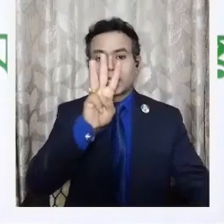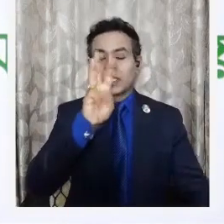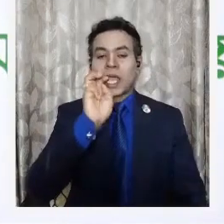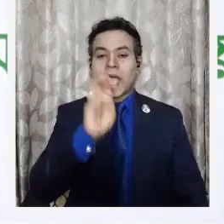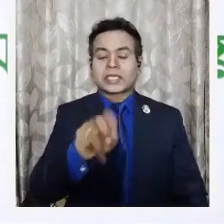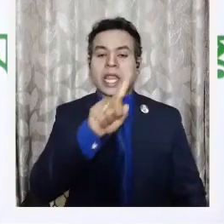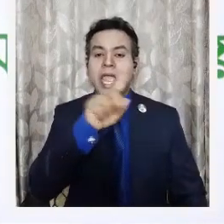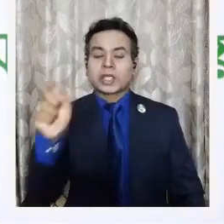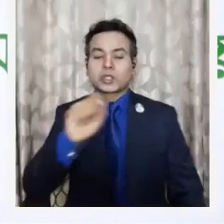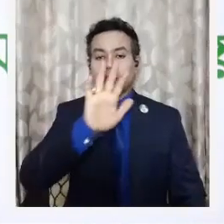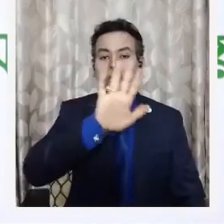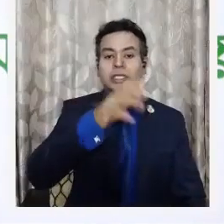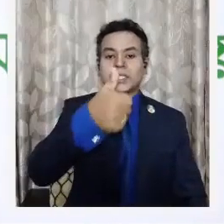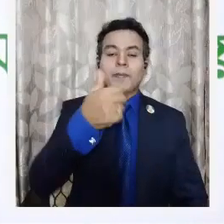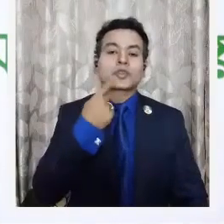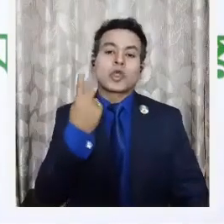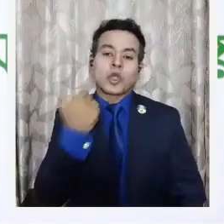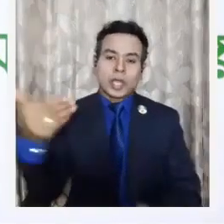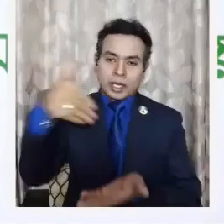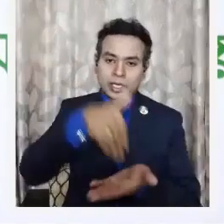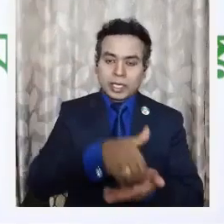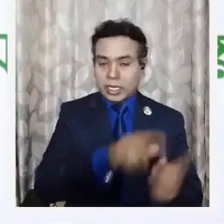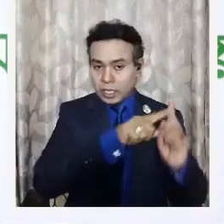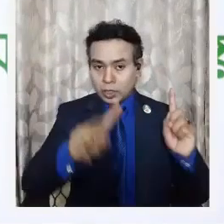কোয়ারেন্টাইনে 24 ঘন্টায় কোয়ারেন্টাইনে